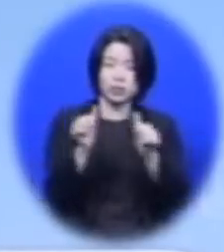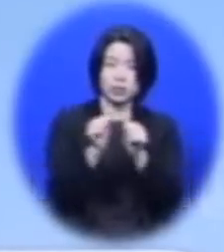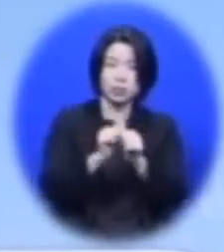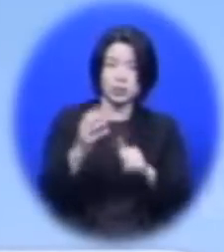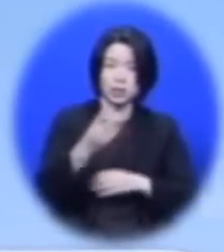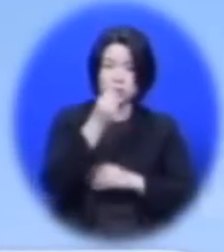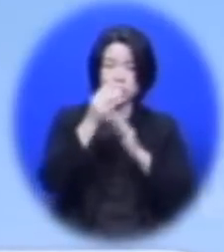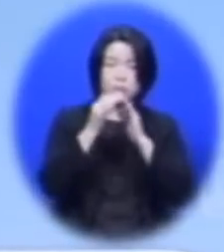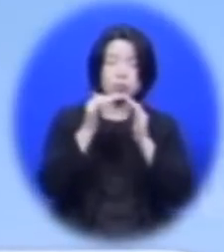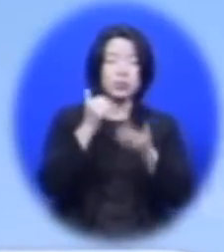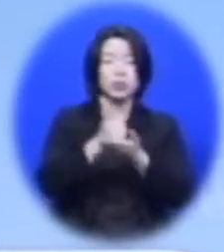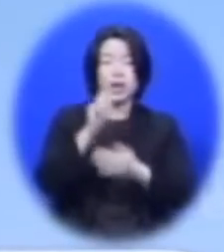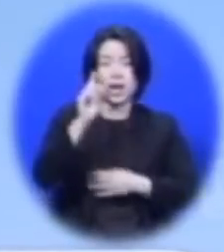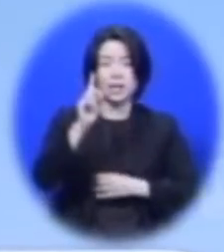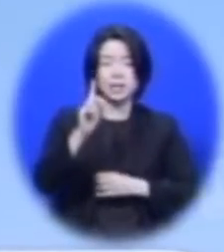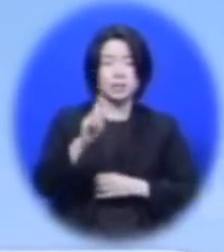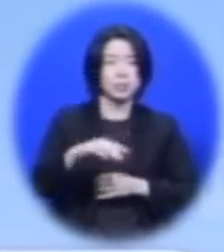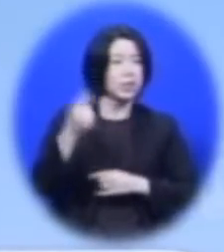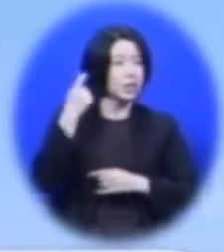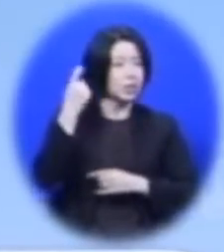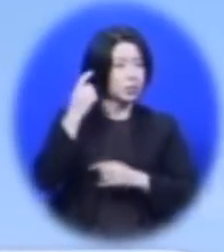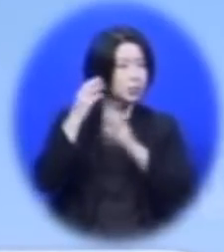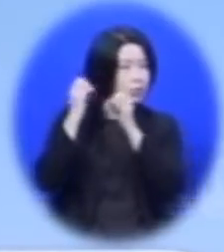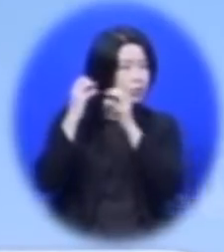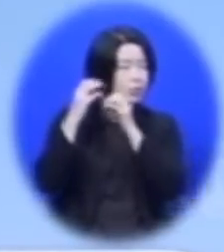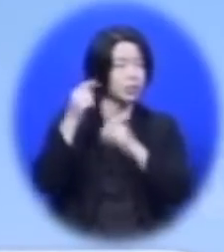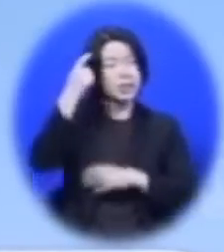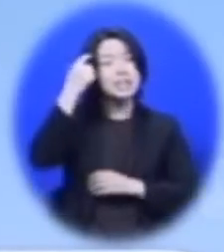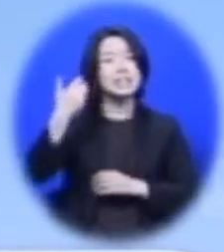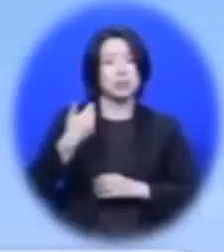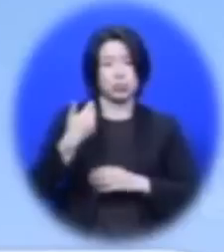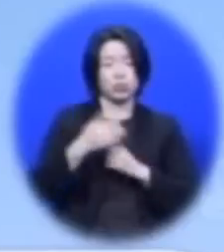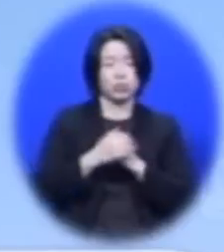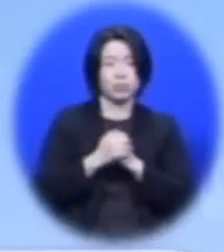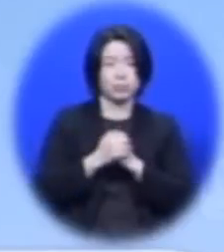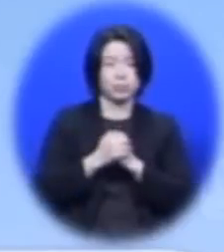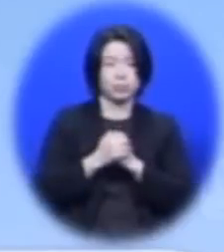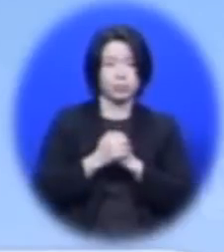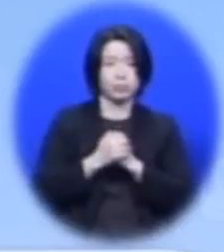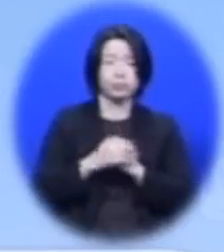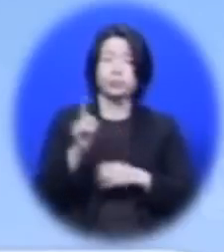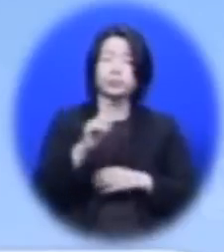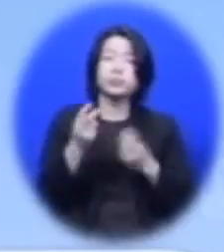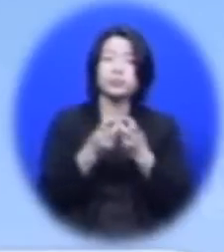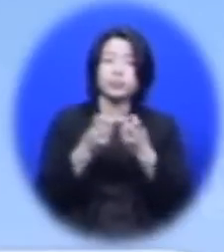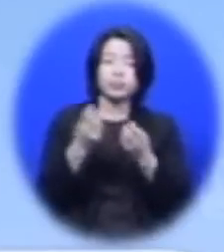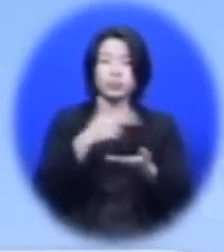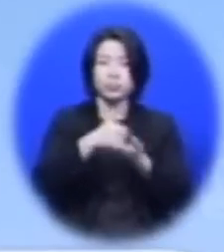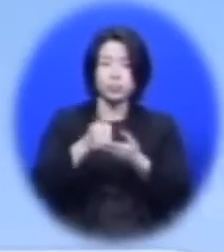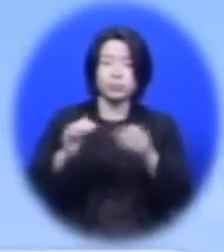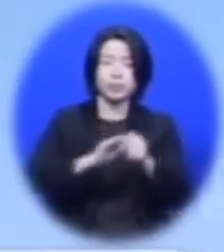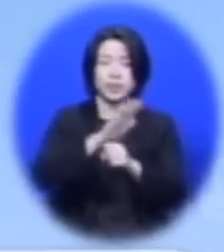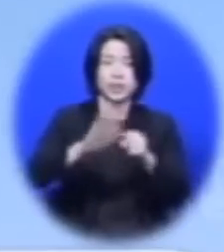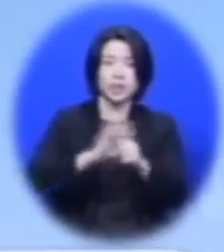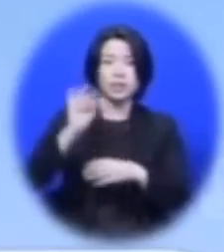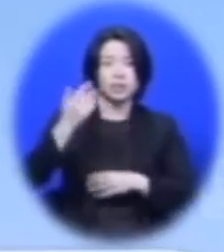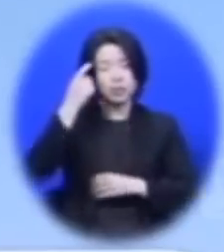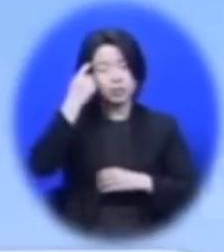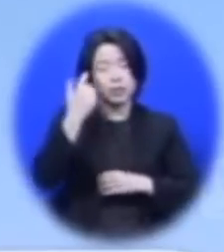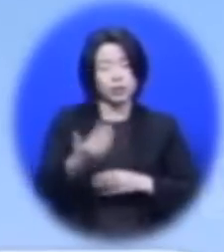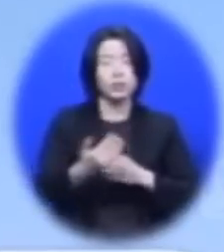나오셔서 저에게 아주 귓속말로 질문을 하나 하시더라고. 어떻게 주님 사랑하게 되나요?